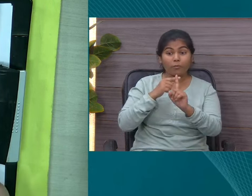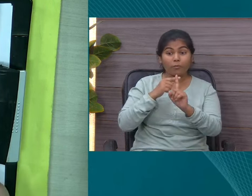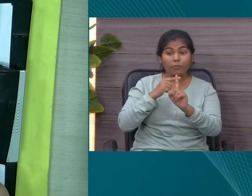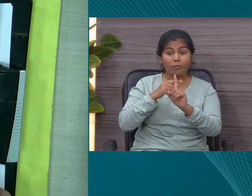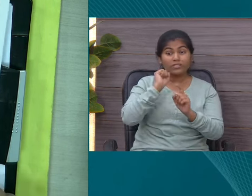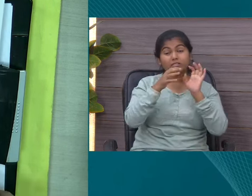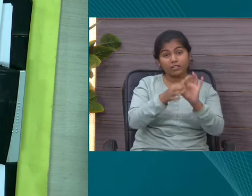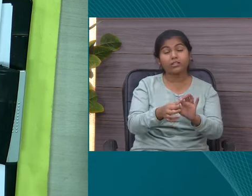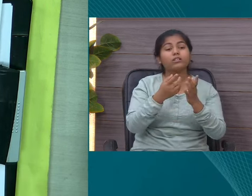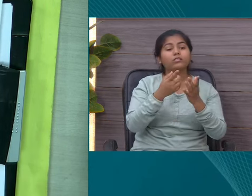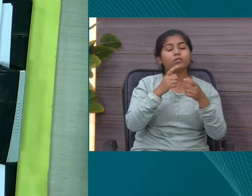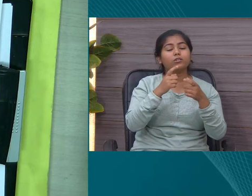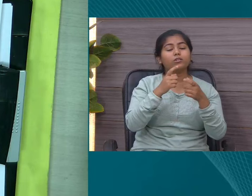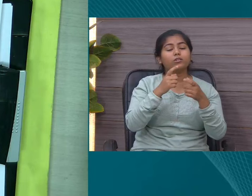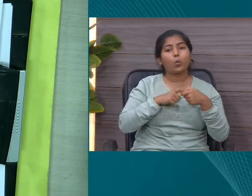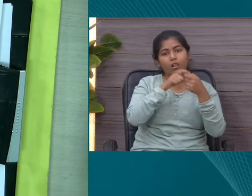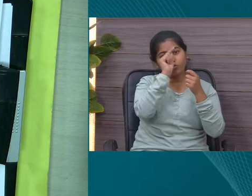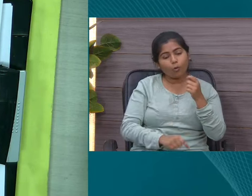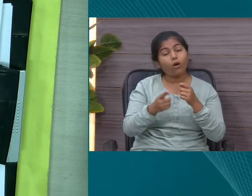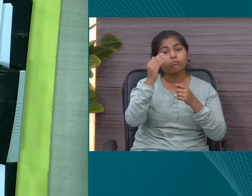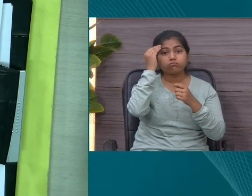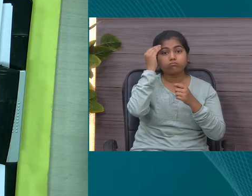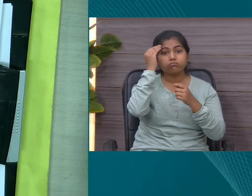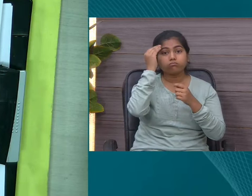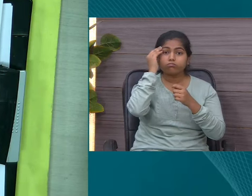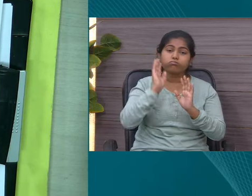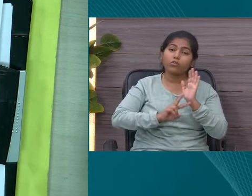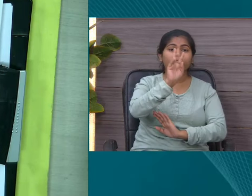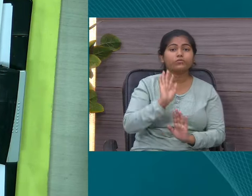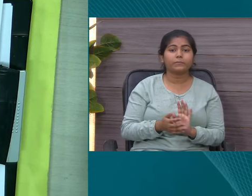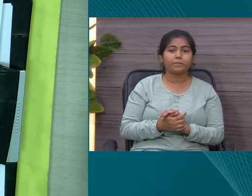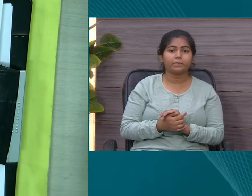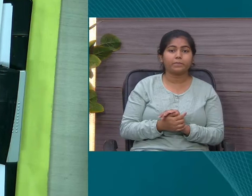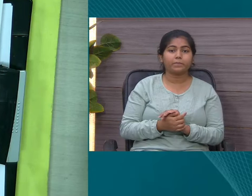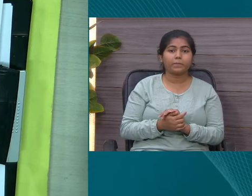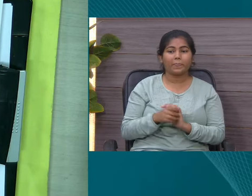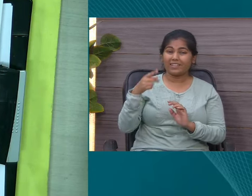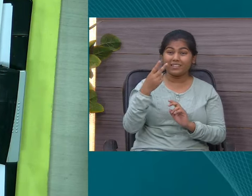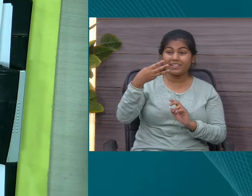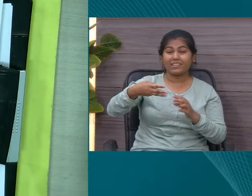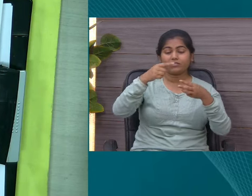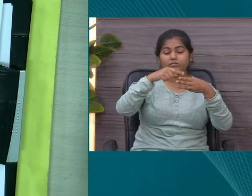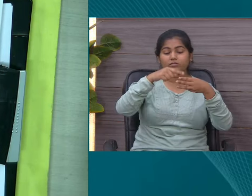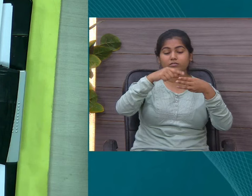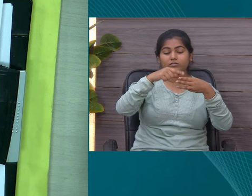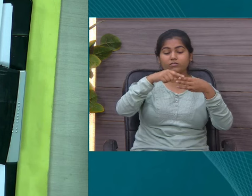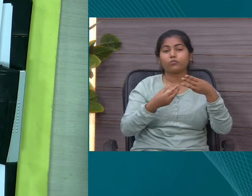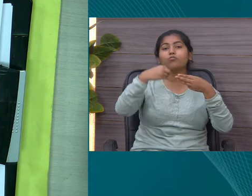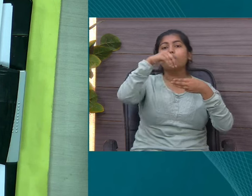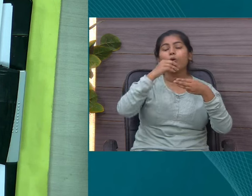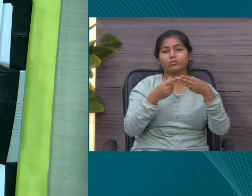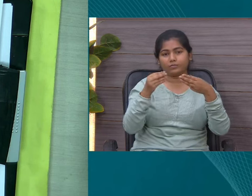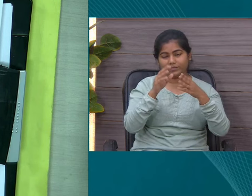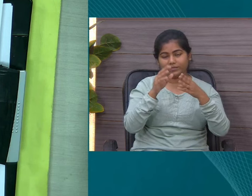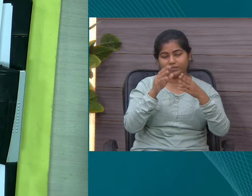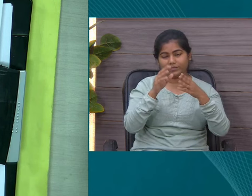इसका मतलब वो दूरदृष्टा थे काफी। जी बहुत। देखिए यहाँ पर तीन एलिमेंट्स उन्होंने यहाँ जो खाली स्थान छोड़ा, ऐसे ही